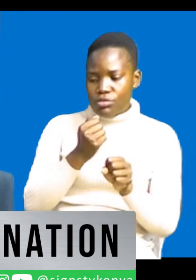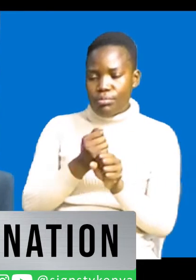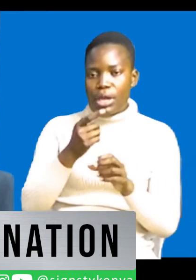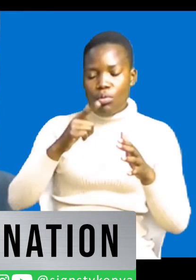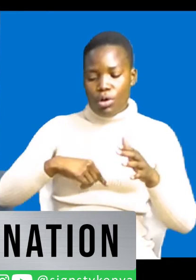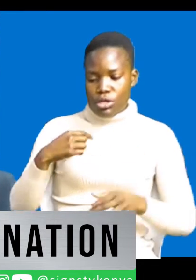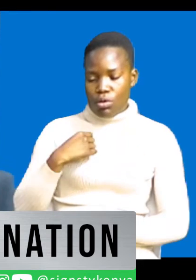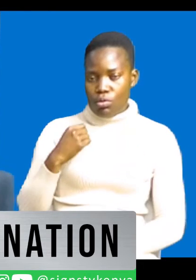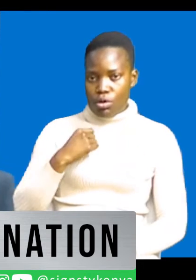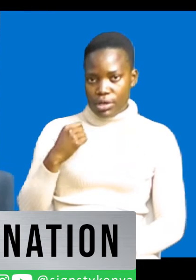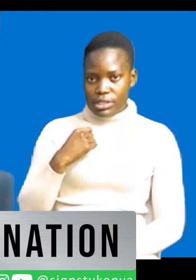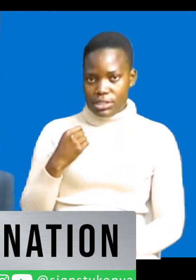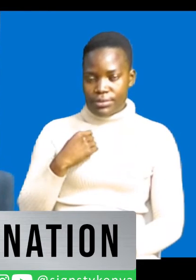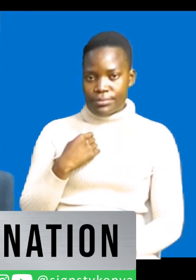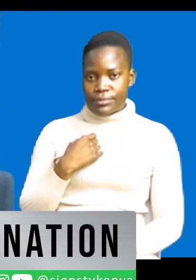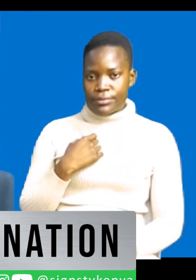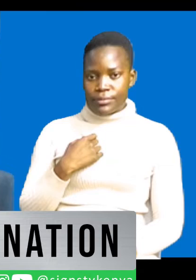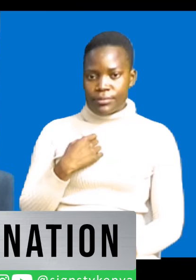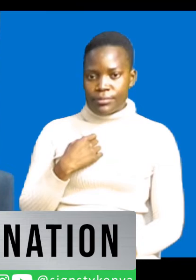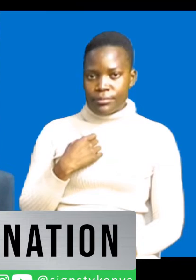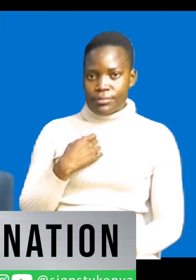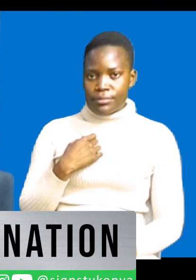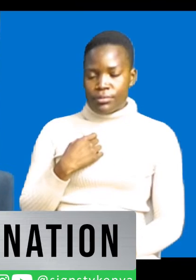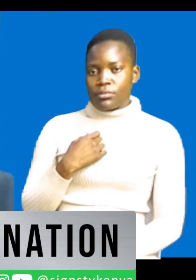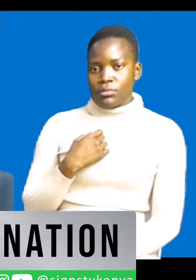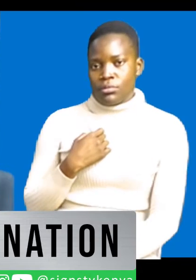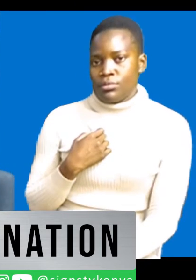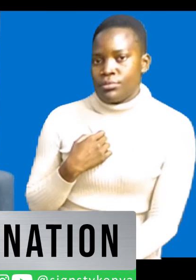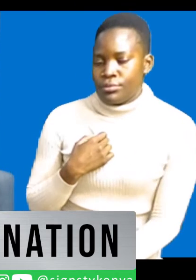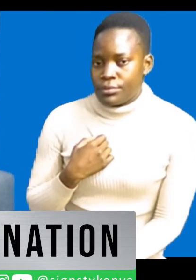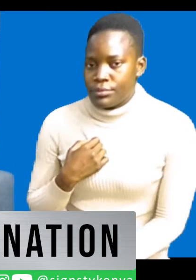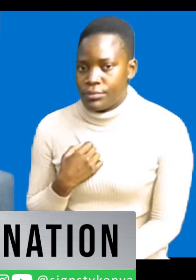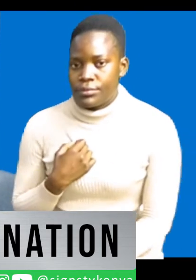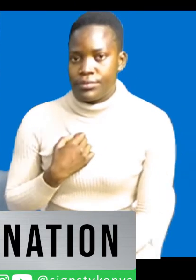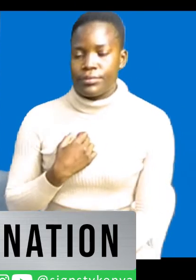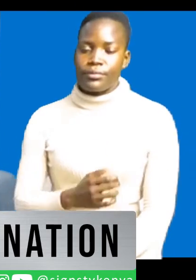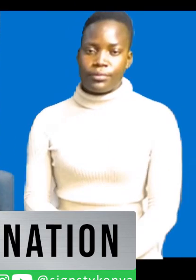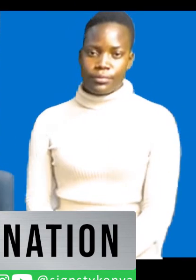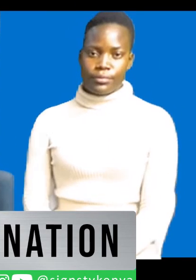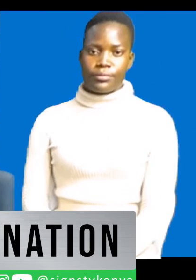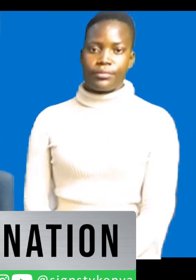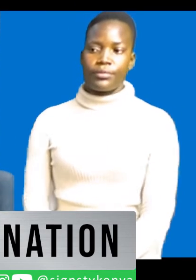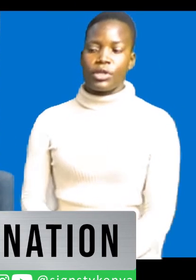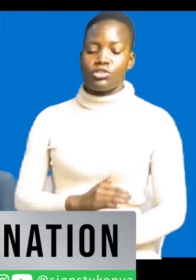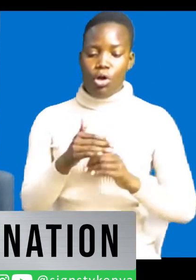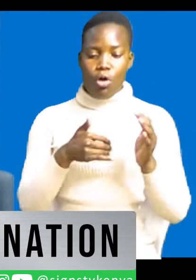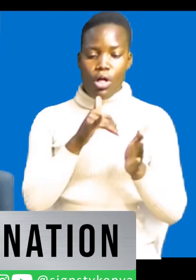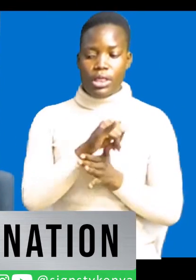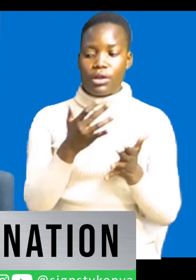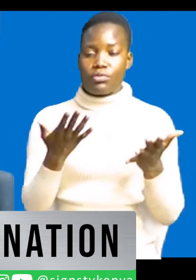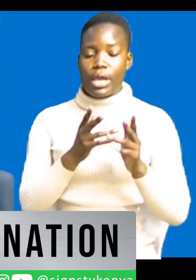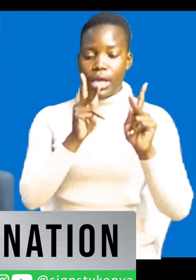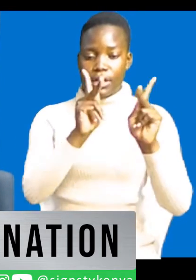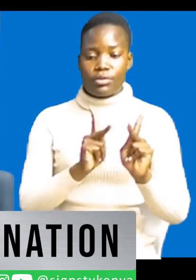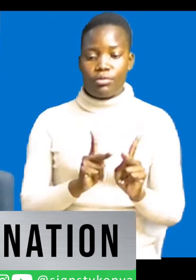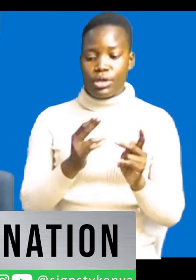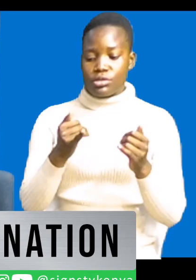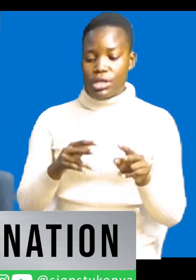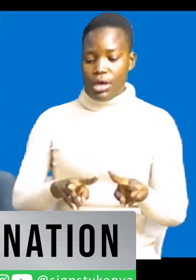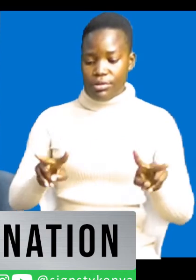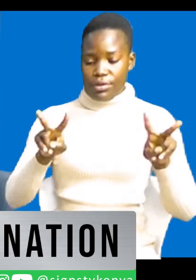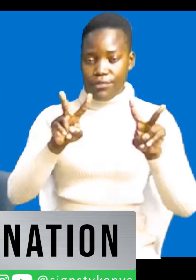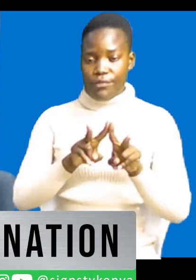Thika hizo zote mpaka I think ilikuwa Laikipia pia hizo zote zilikuwa Kisumu. So the value